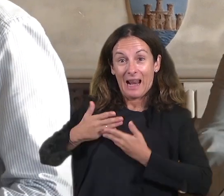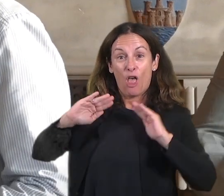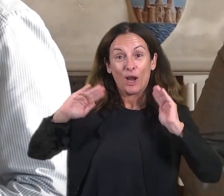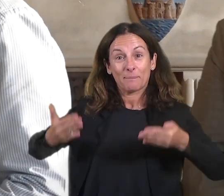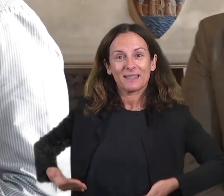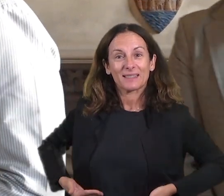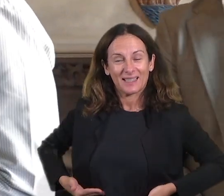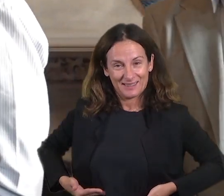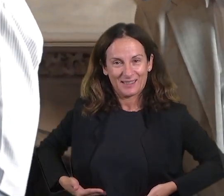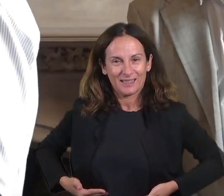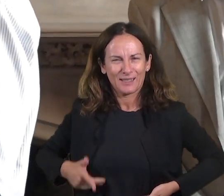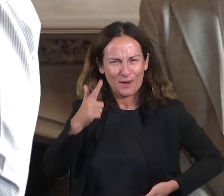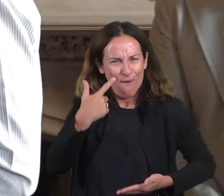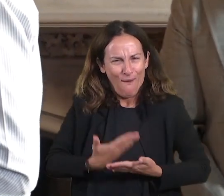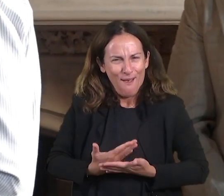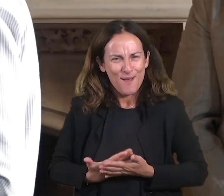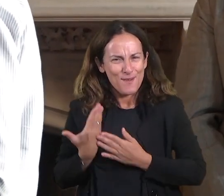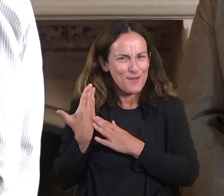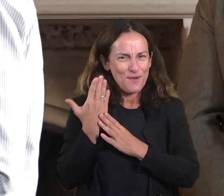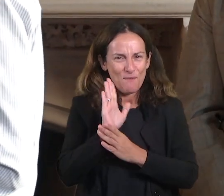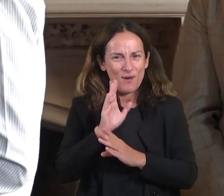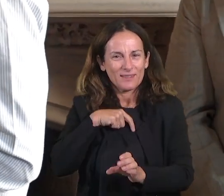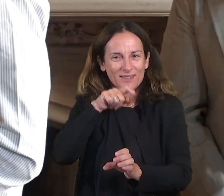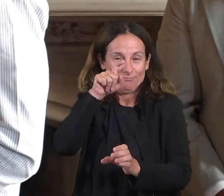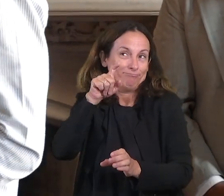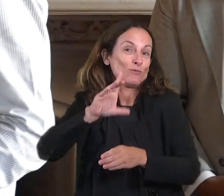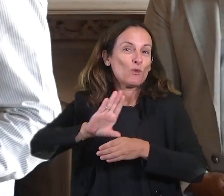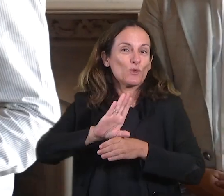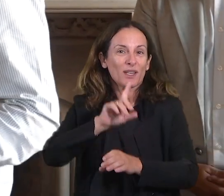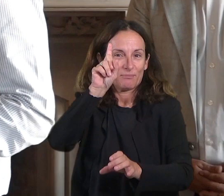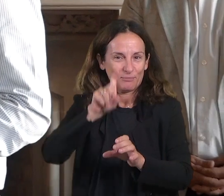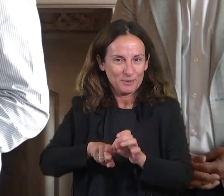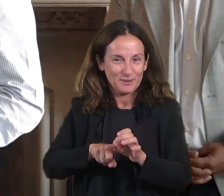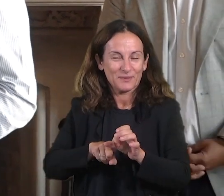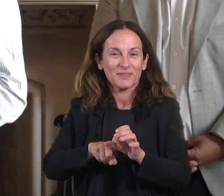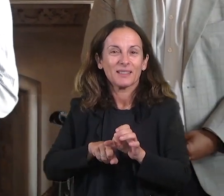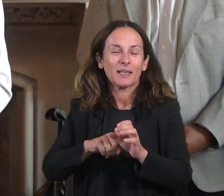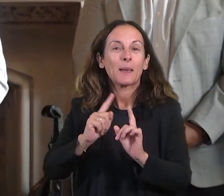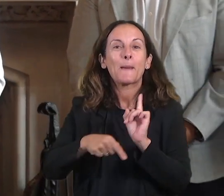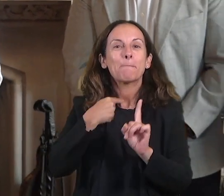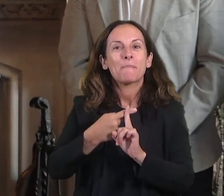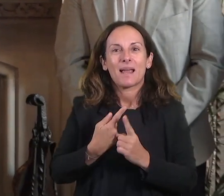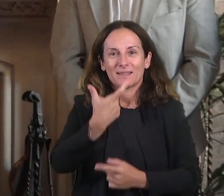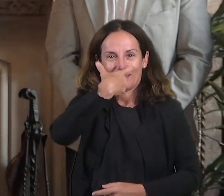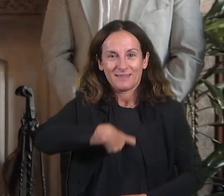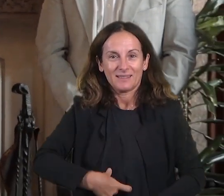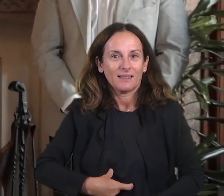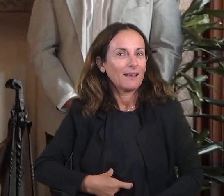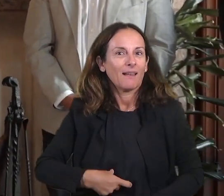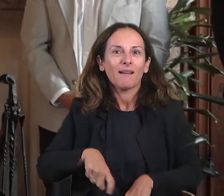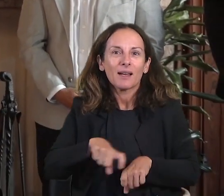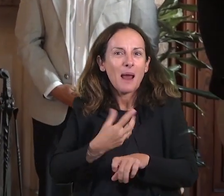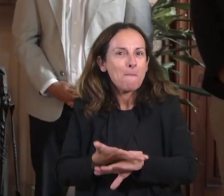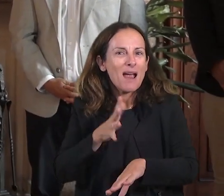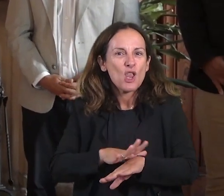en mostra de la participació d'aquesta institució i sobretot també com una persona més de Mallorca